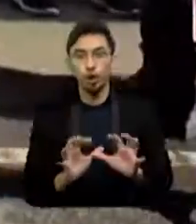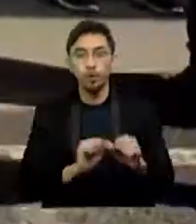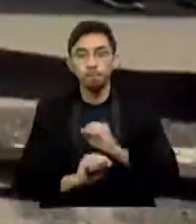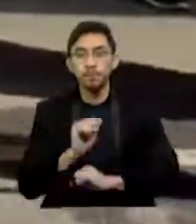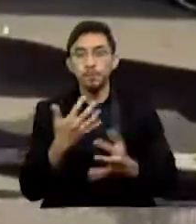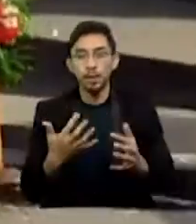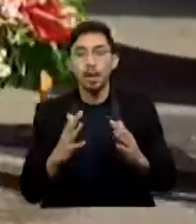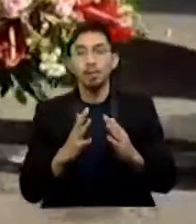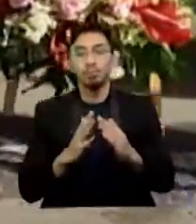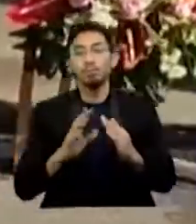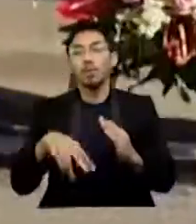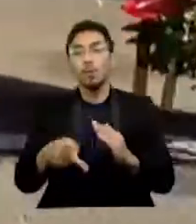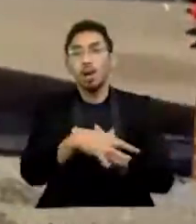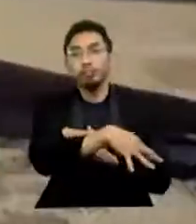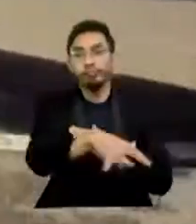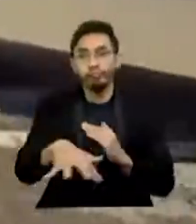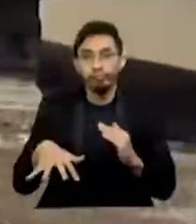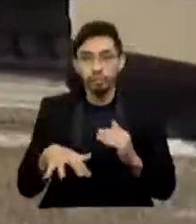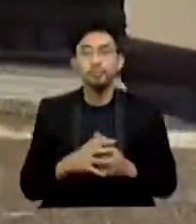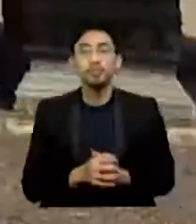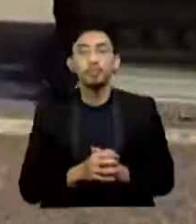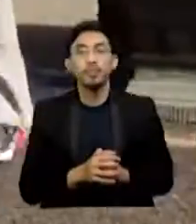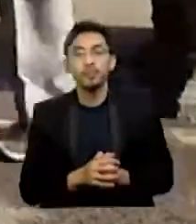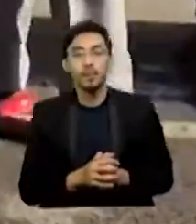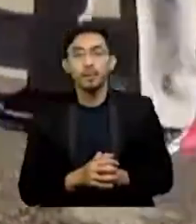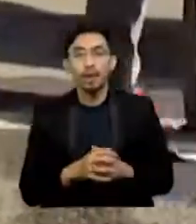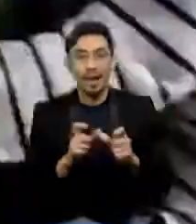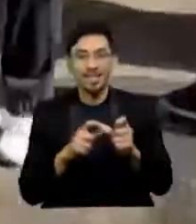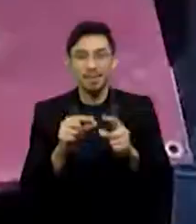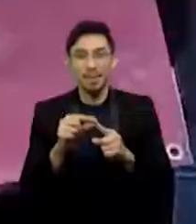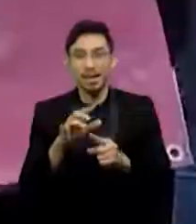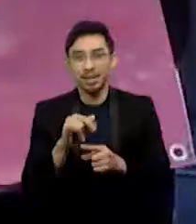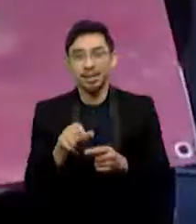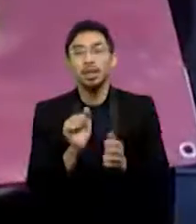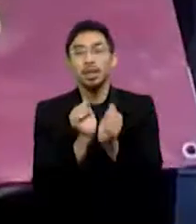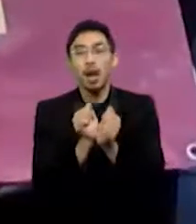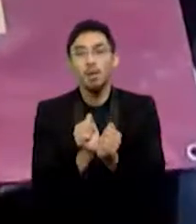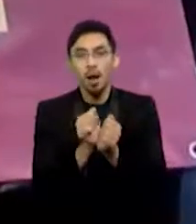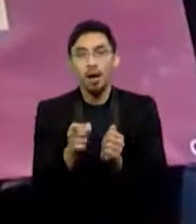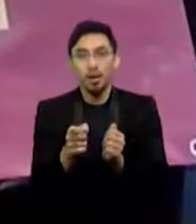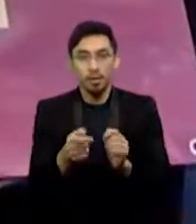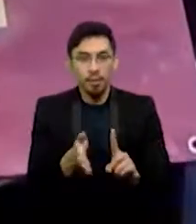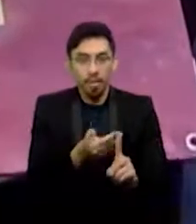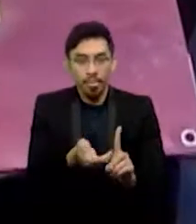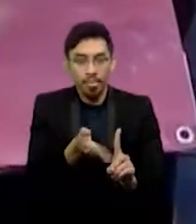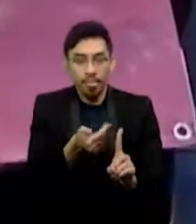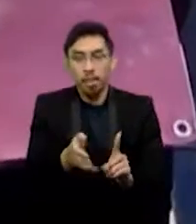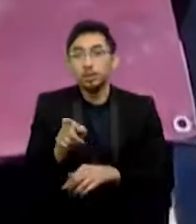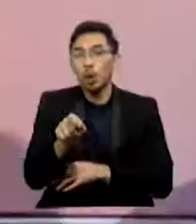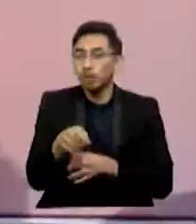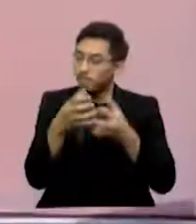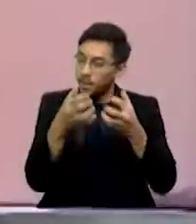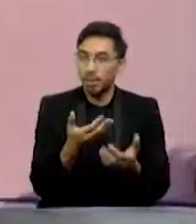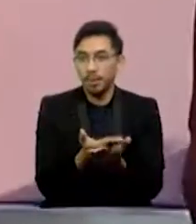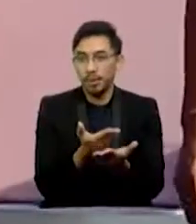alumni sekolah SPI menuntut Julianto Eka Putra, terdakwa kasus kekerasan seksual terhadap muridnya, dihukum seberat-beratnya, seperti